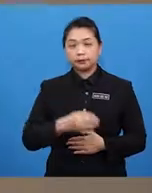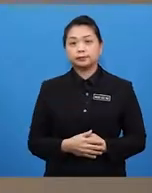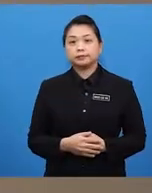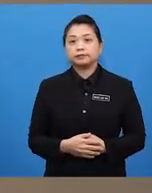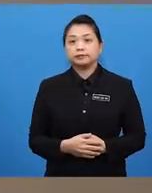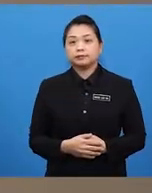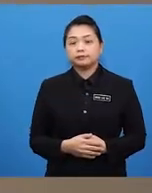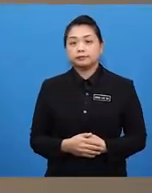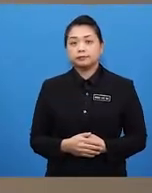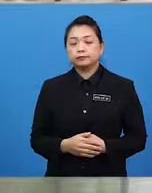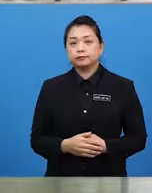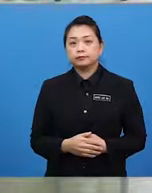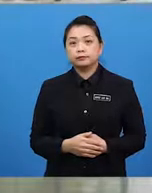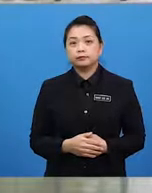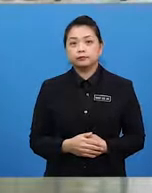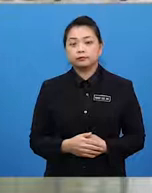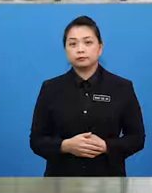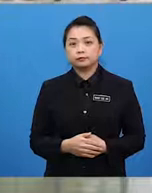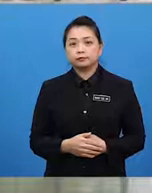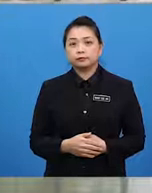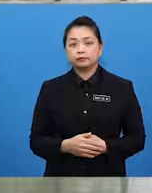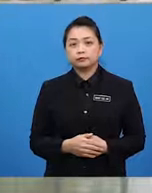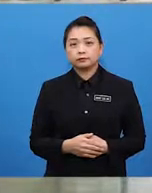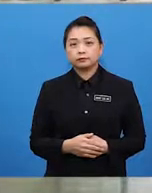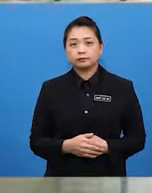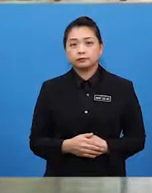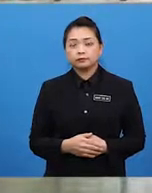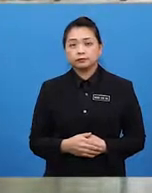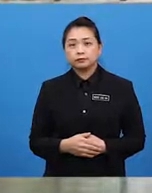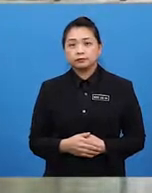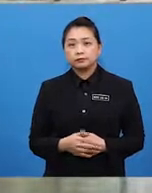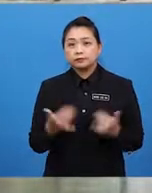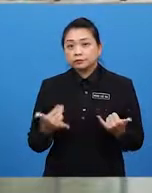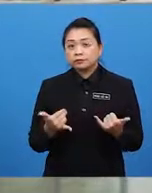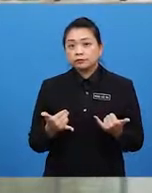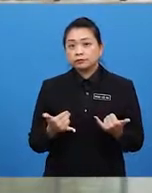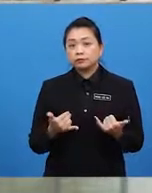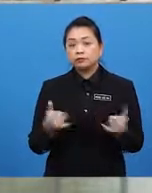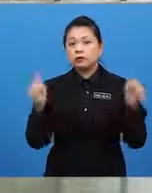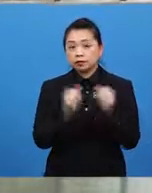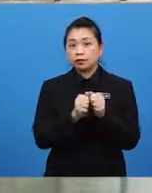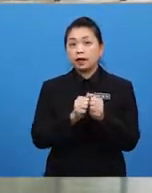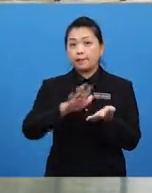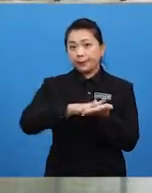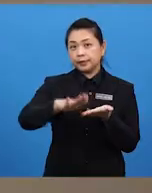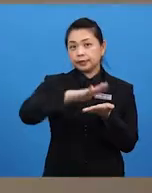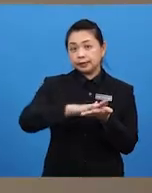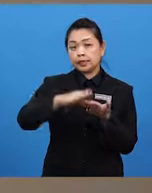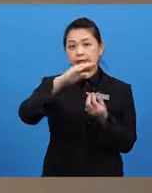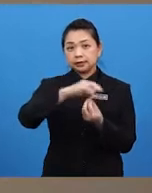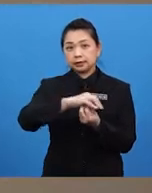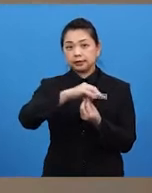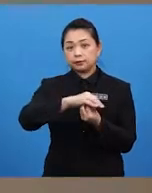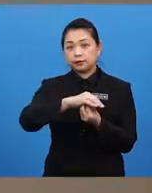Bro penyediaan kedua yang boleh kita lakukan susnya ialah dengan membersihkan cinta Wow bintang